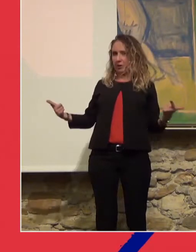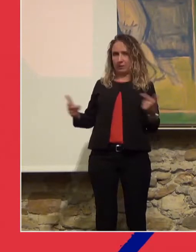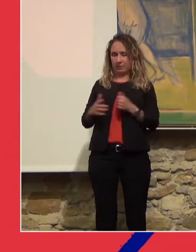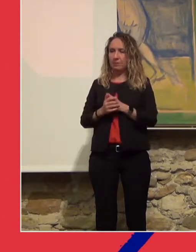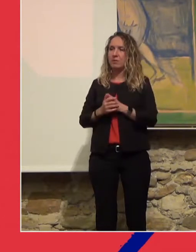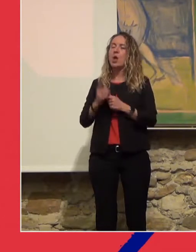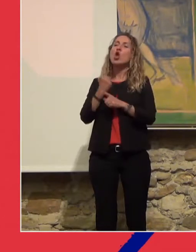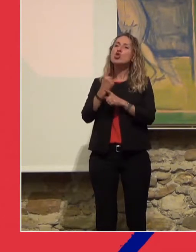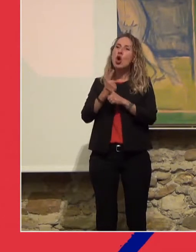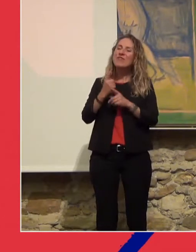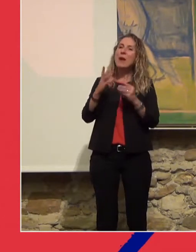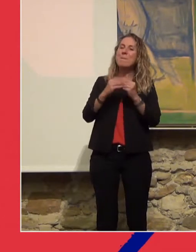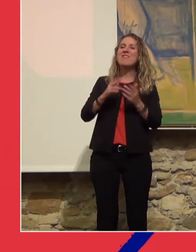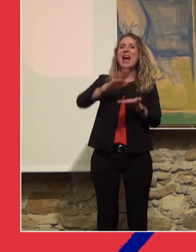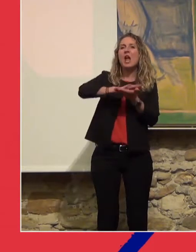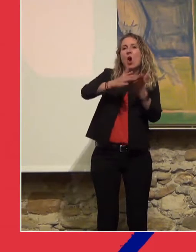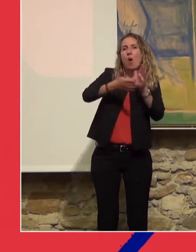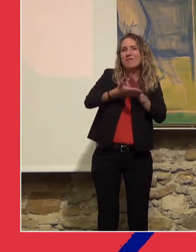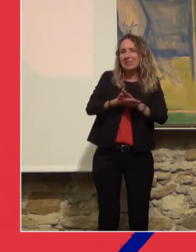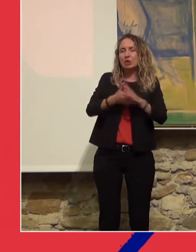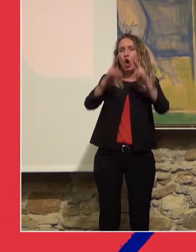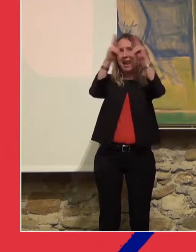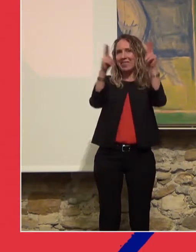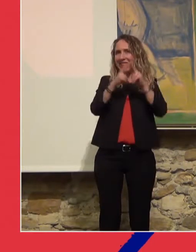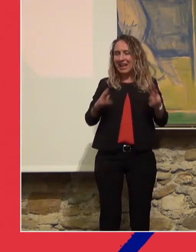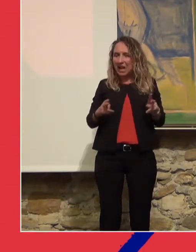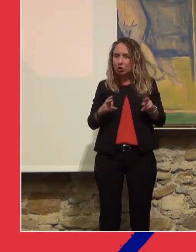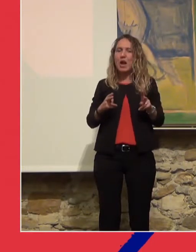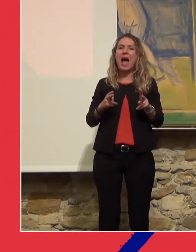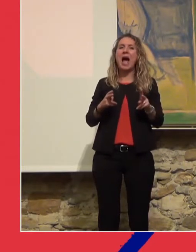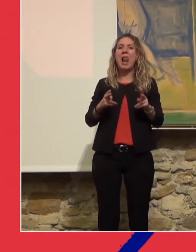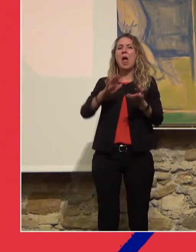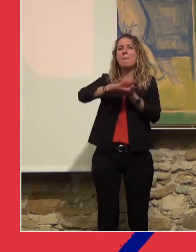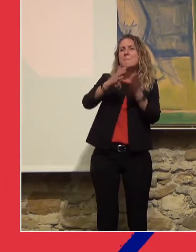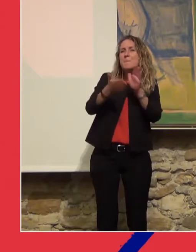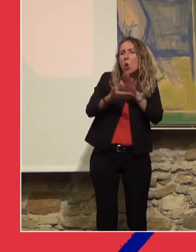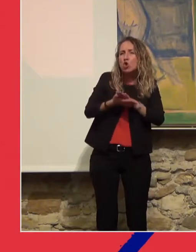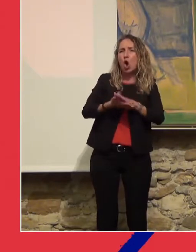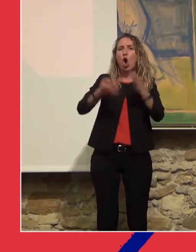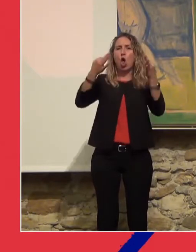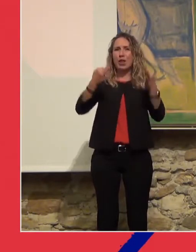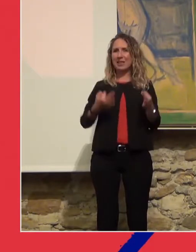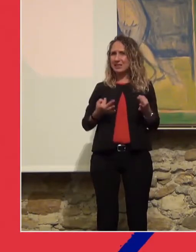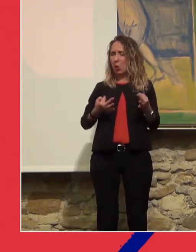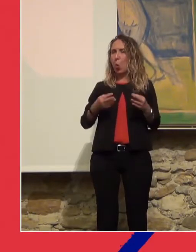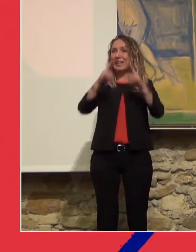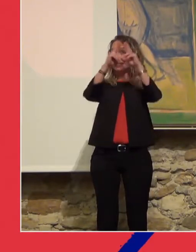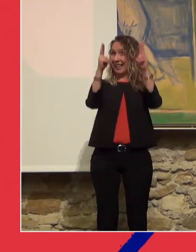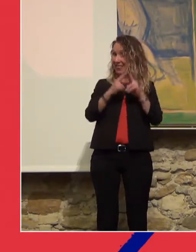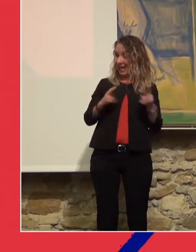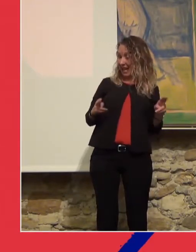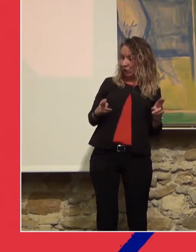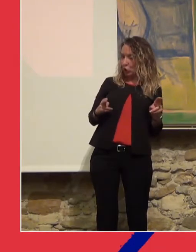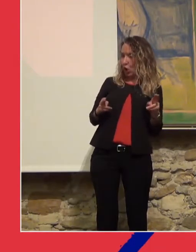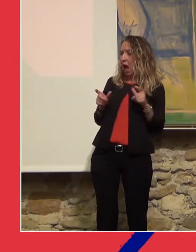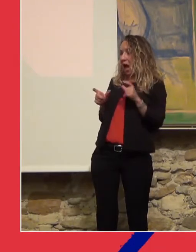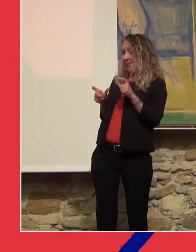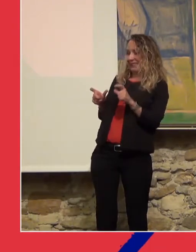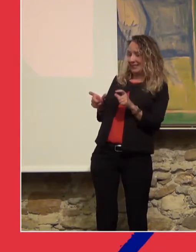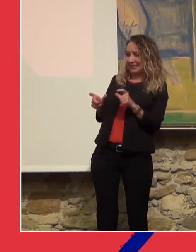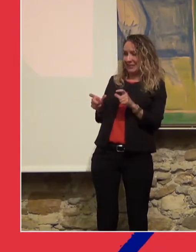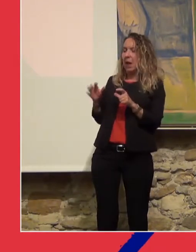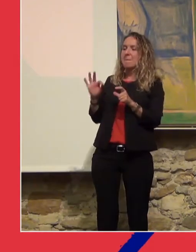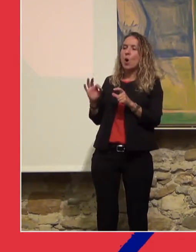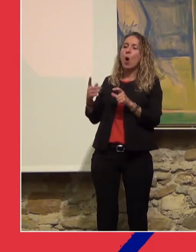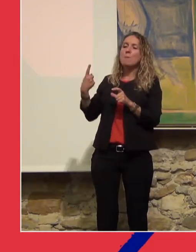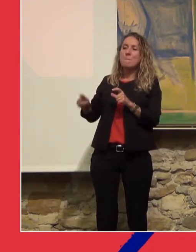che sia in grado di autorizzare protocolli bioetici di sicurezza per considerare i reali costi, rischi